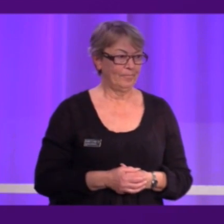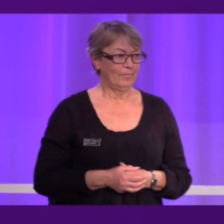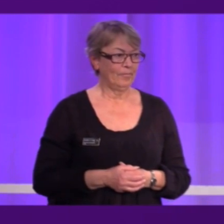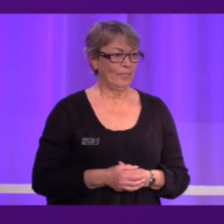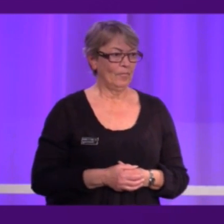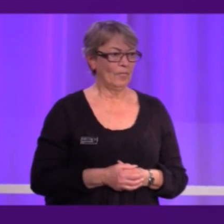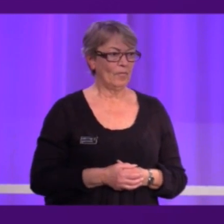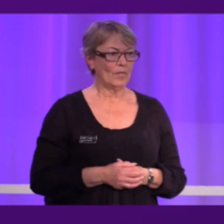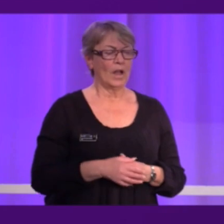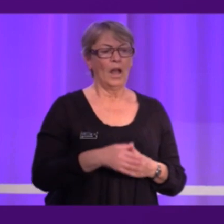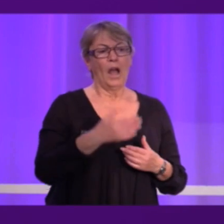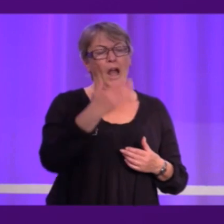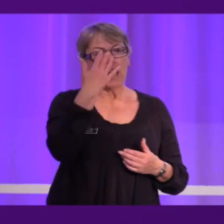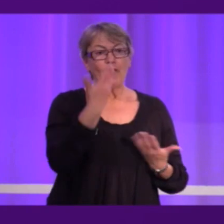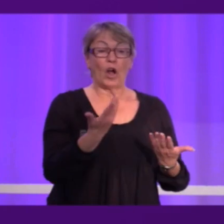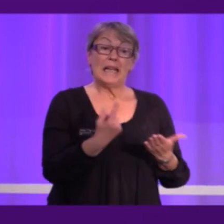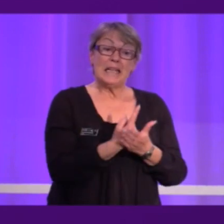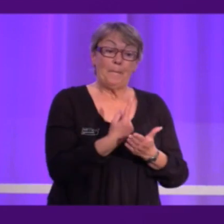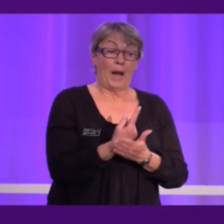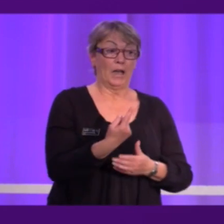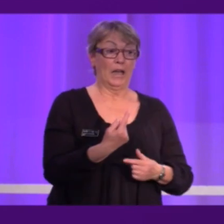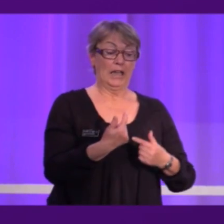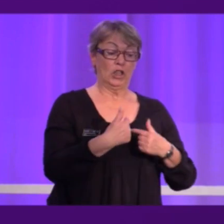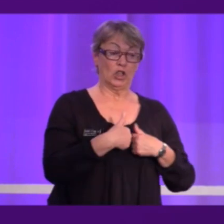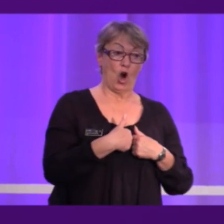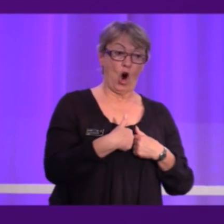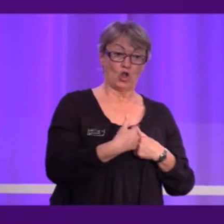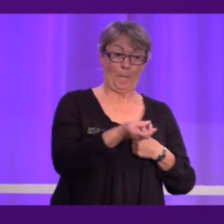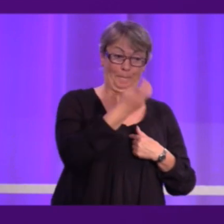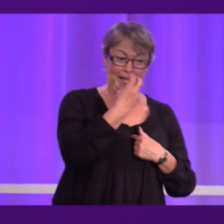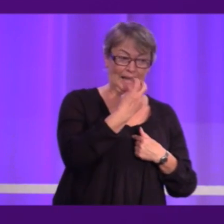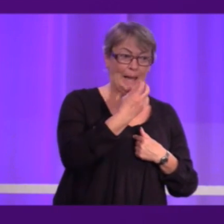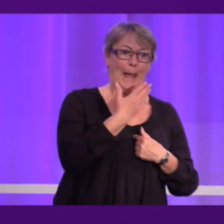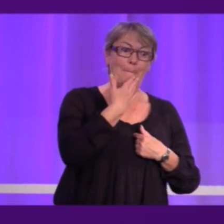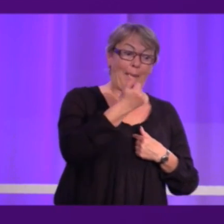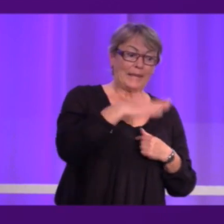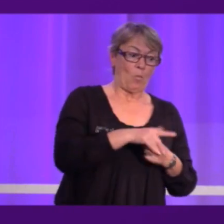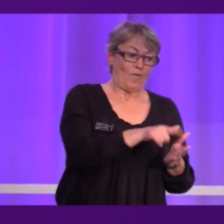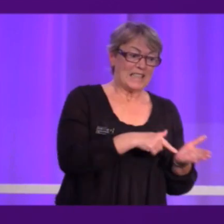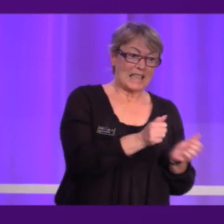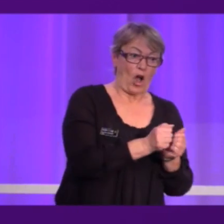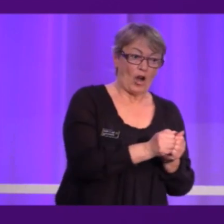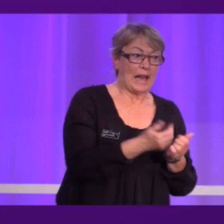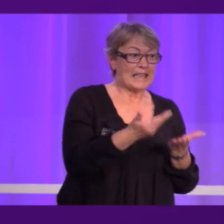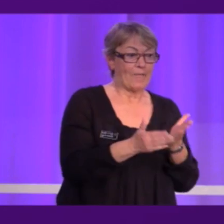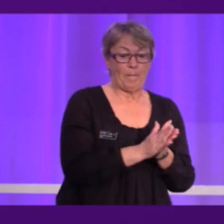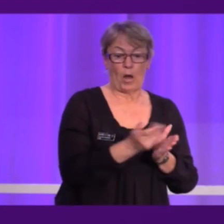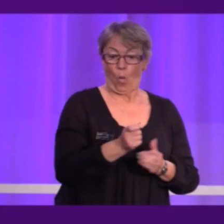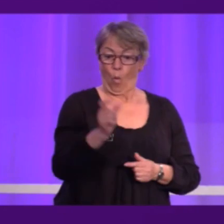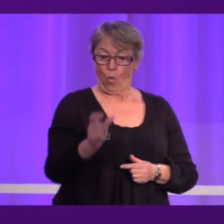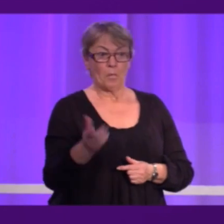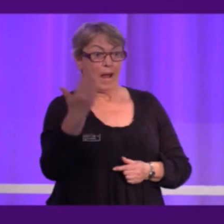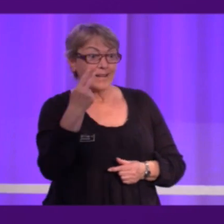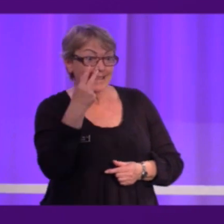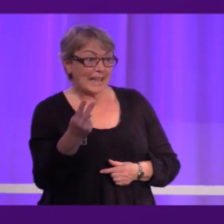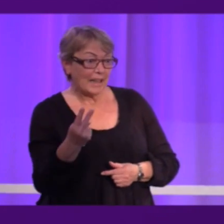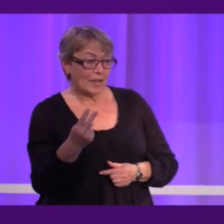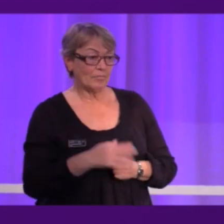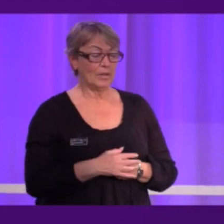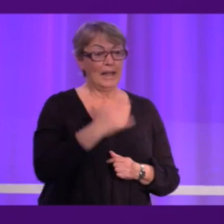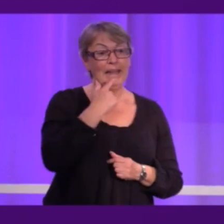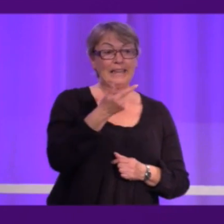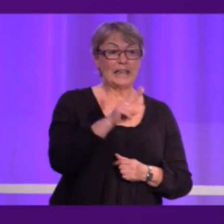Och det kan ju till exempel vara så att ibland så är jag som blind bättre på vissa saker jämfört med någon som är seende. Som